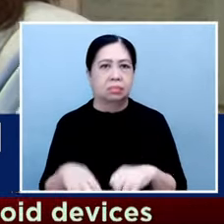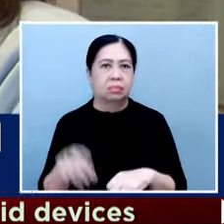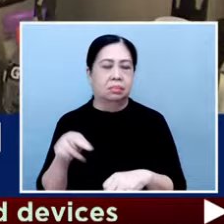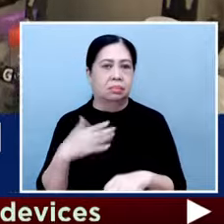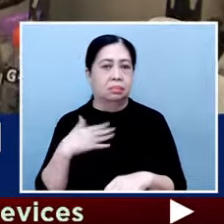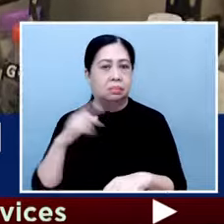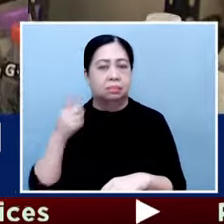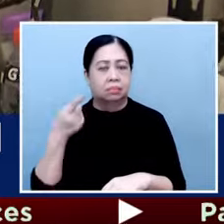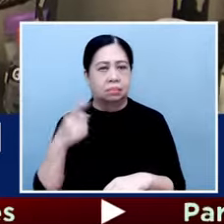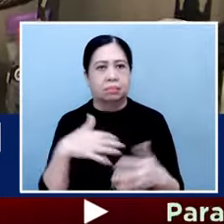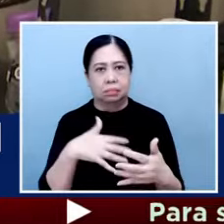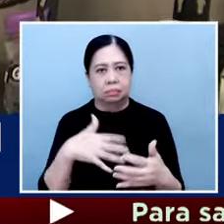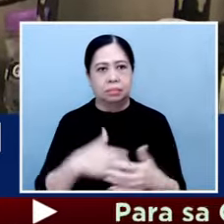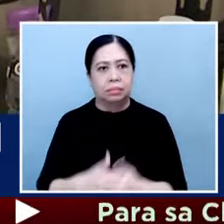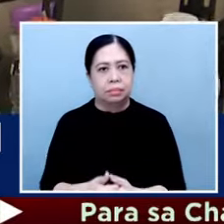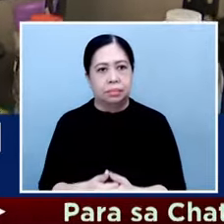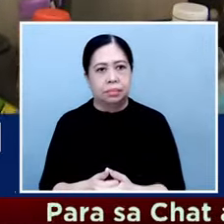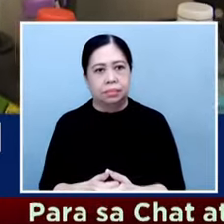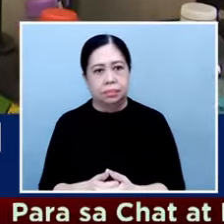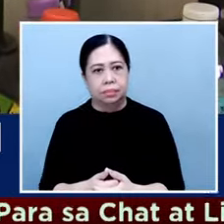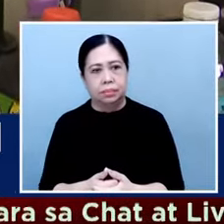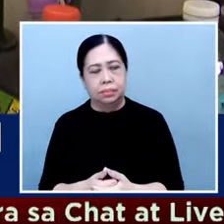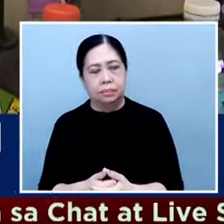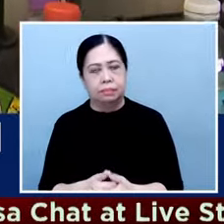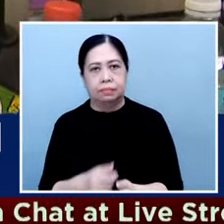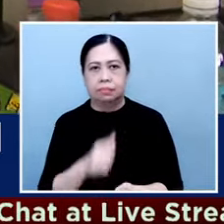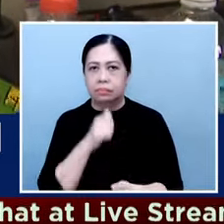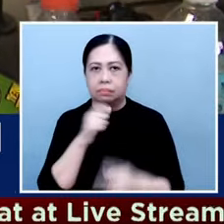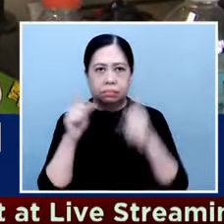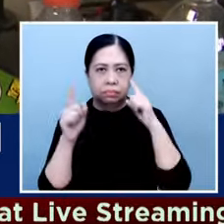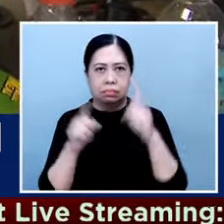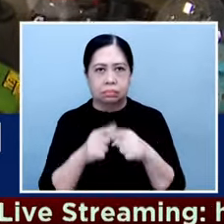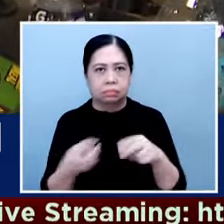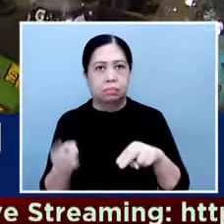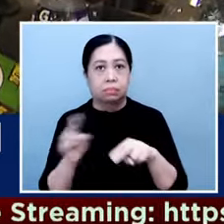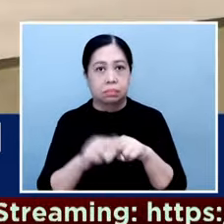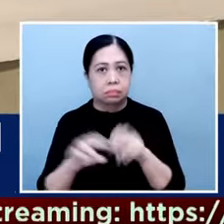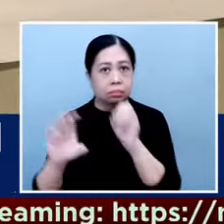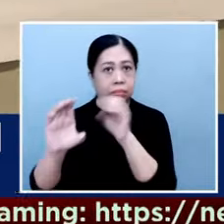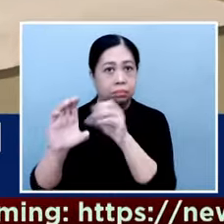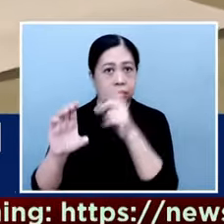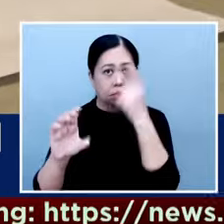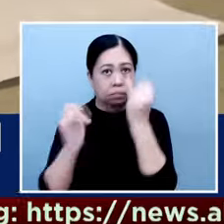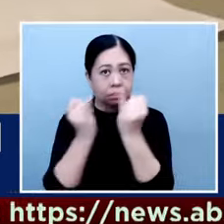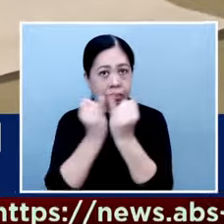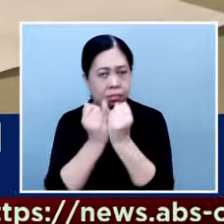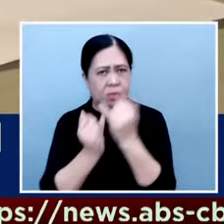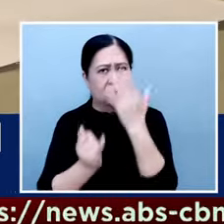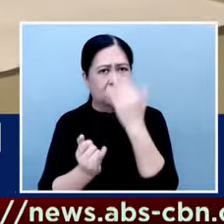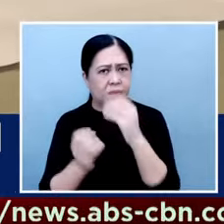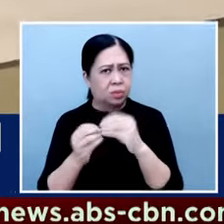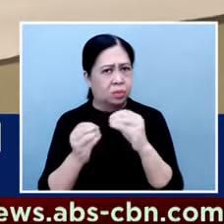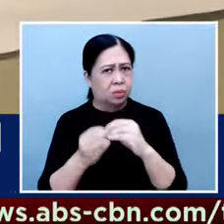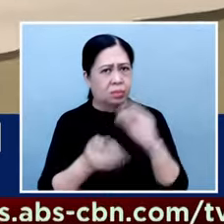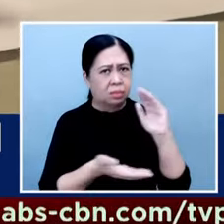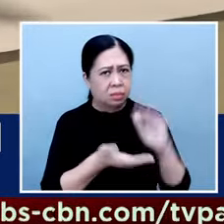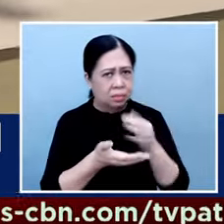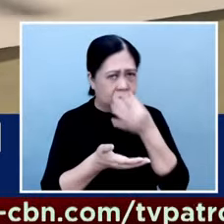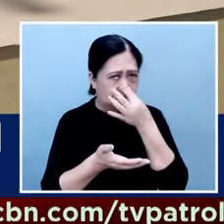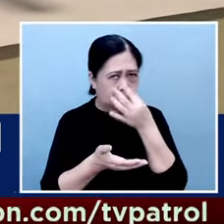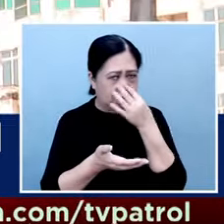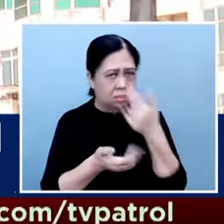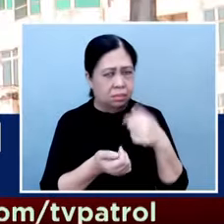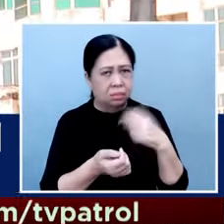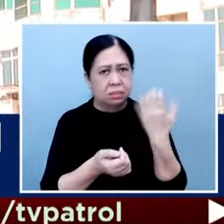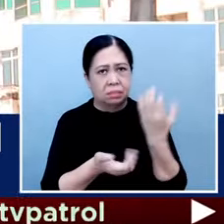ko nag-aaral. Hindi siya pabor sa dagdag kontribusyon sa PhilHealth dahil lalong mababawasan ang kanyang